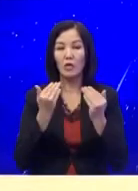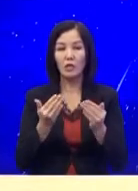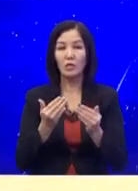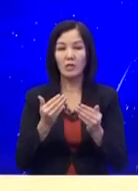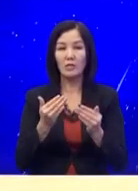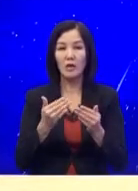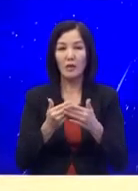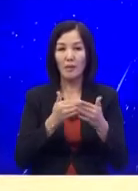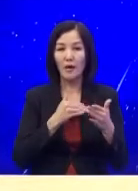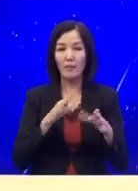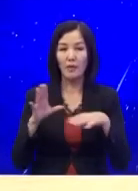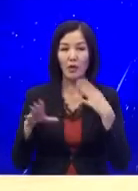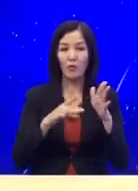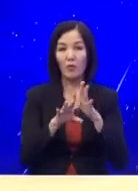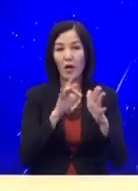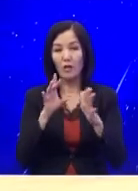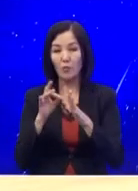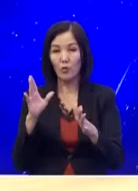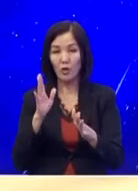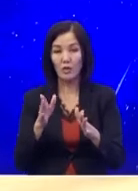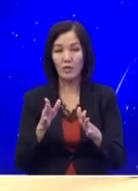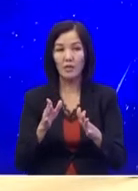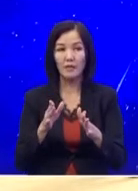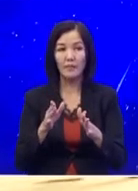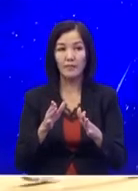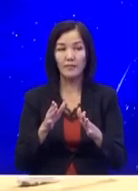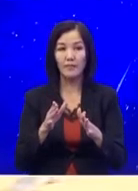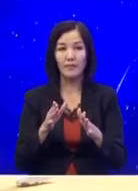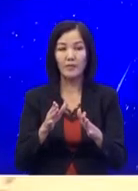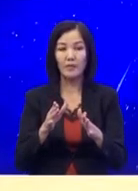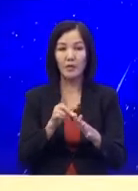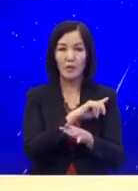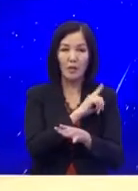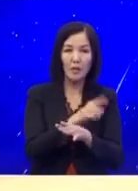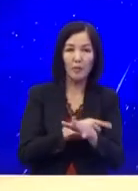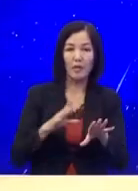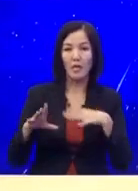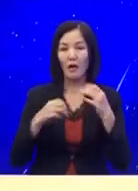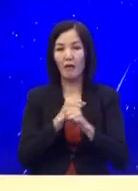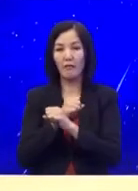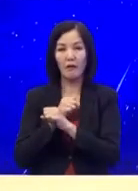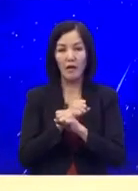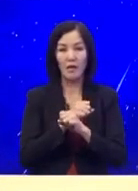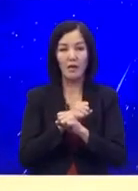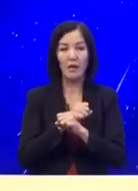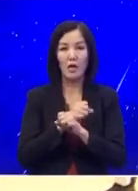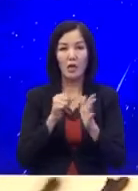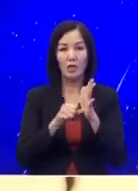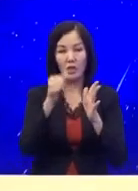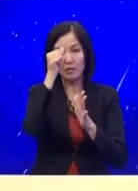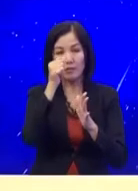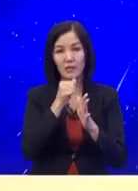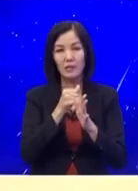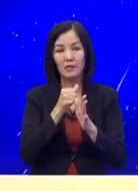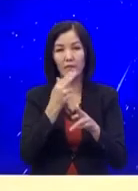есть отборы, то есть УТС, сборы. Набираем физическую форму, отдыхали почти полгода из-за